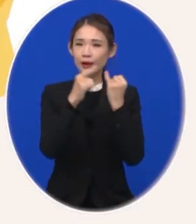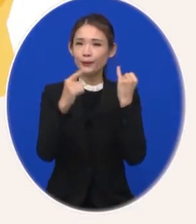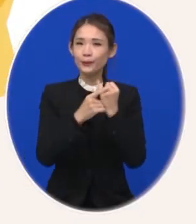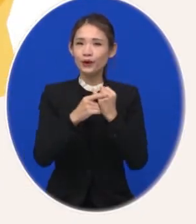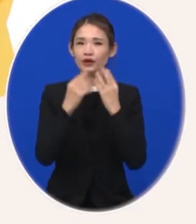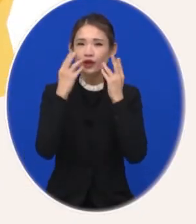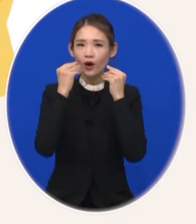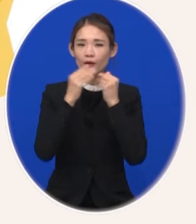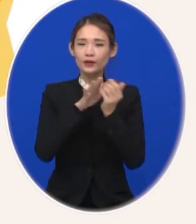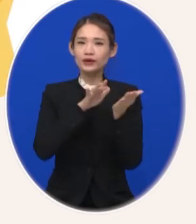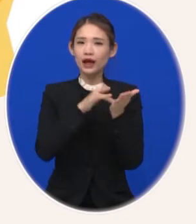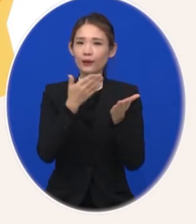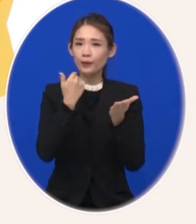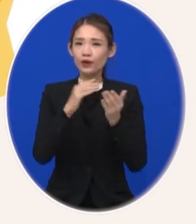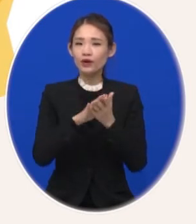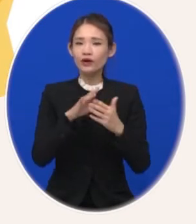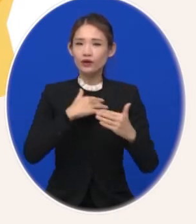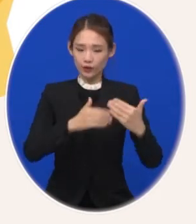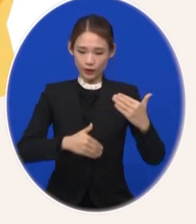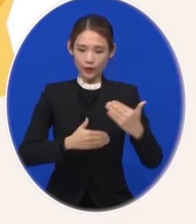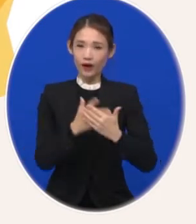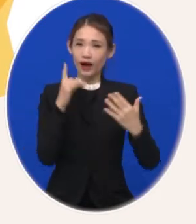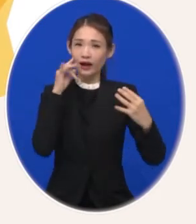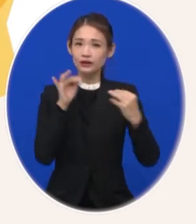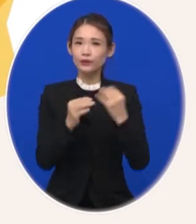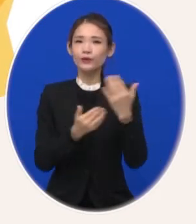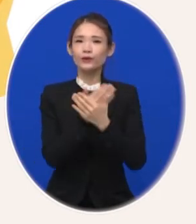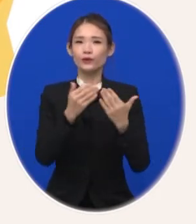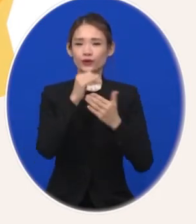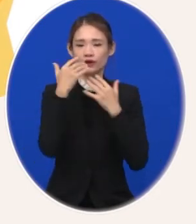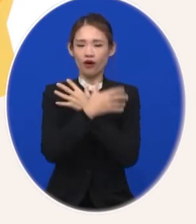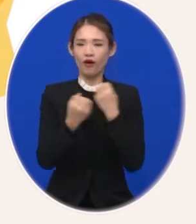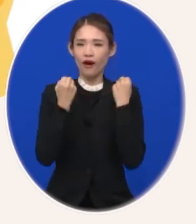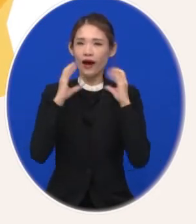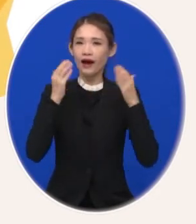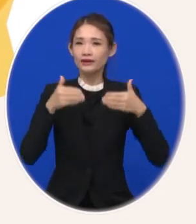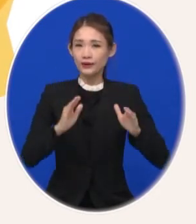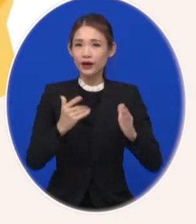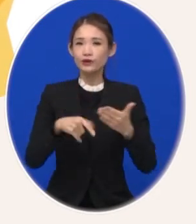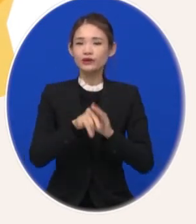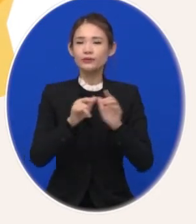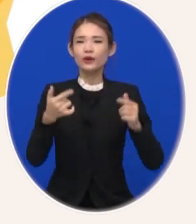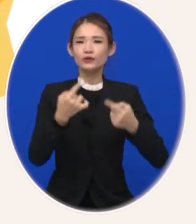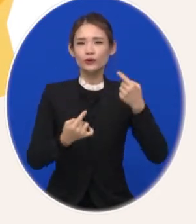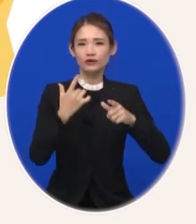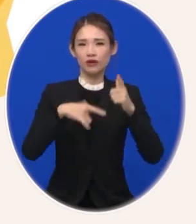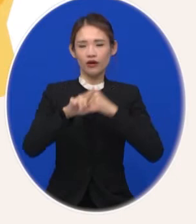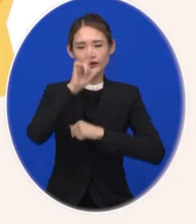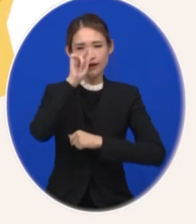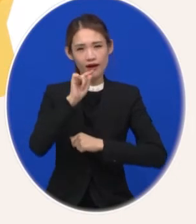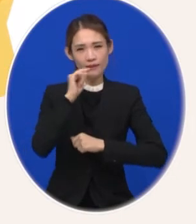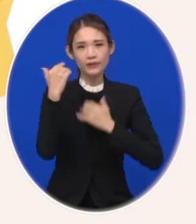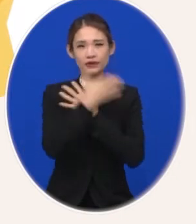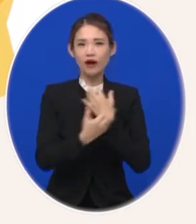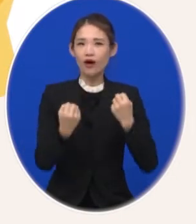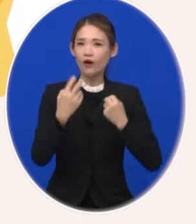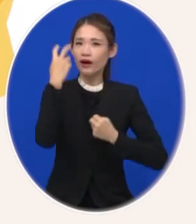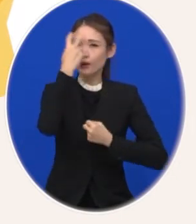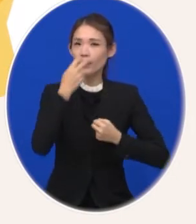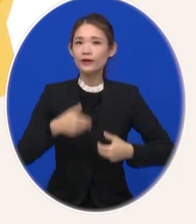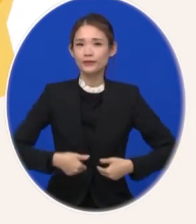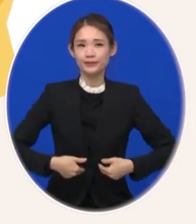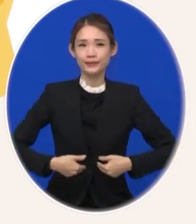영양분과 약물이 아이에게 공유되는 기간입니다. 건강한 아이를 위해서 평소보다 더 신중한 건강관리가 필요합니다.